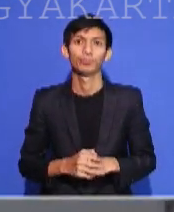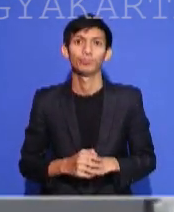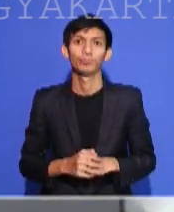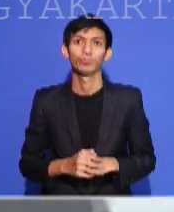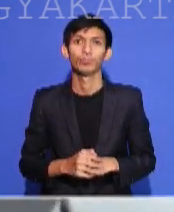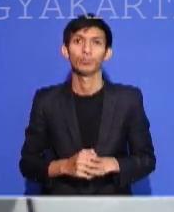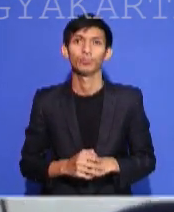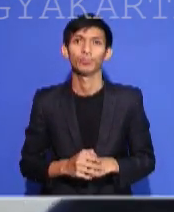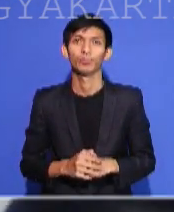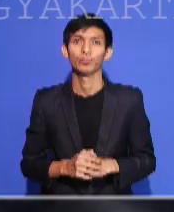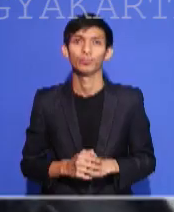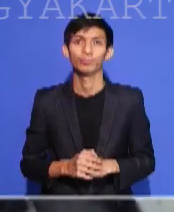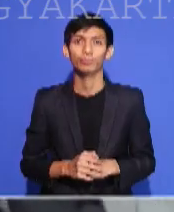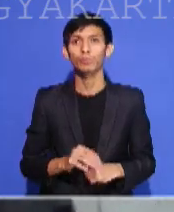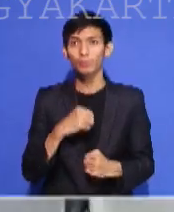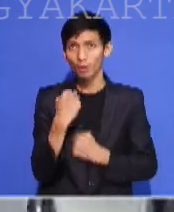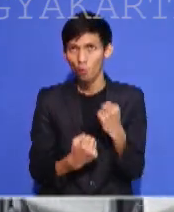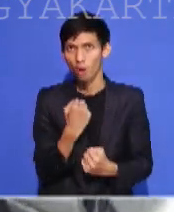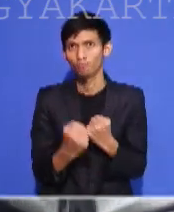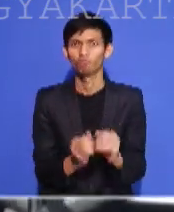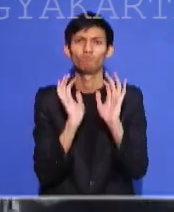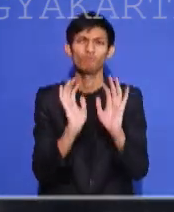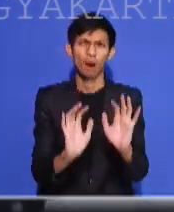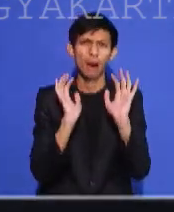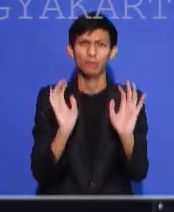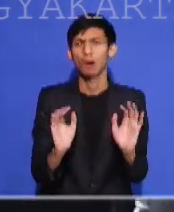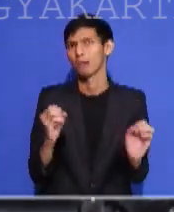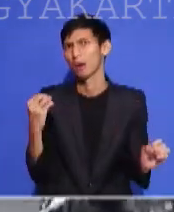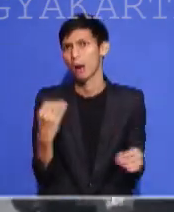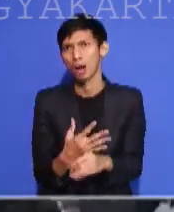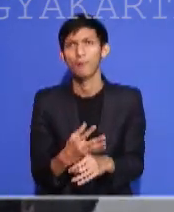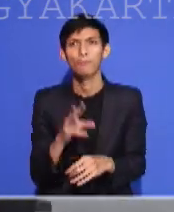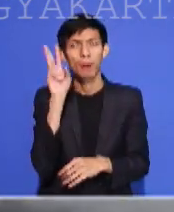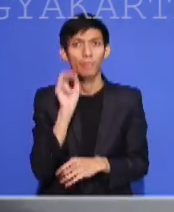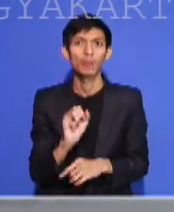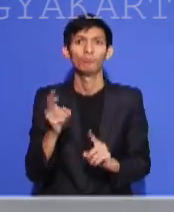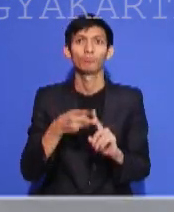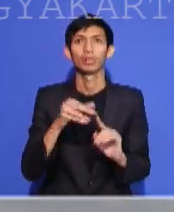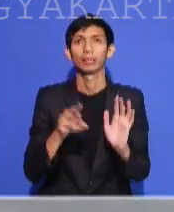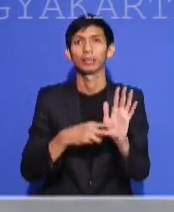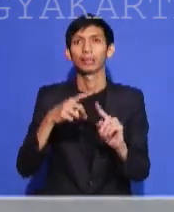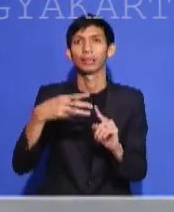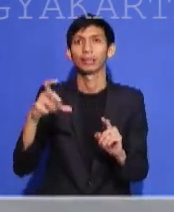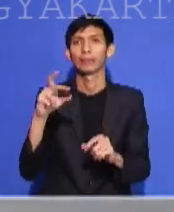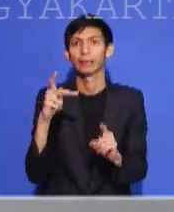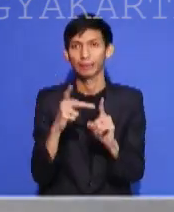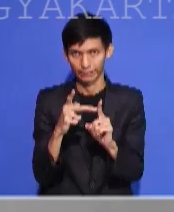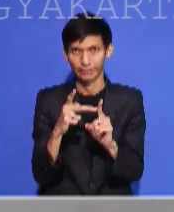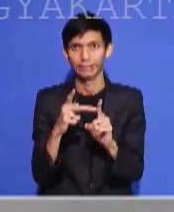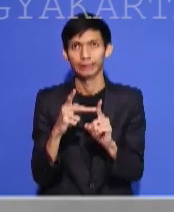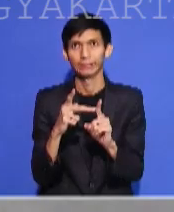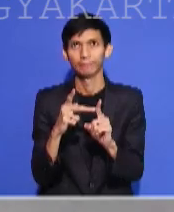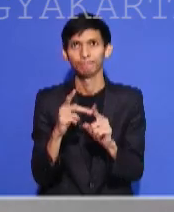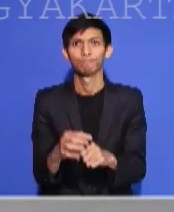miliar aksian ek karyawan fintek di Yogyakarta dilakukan dengan membentangkan deretan banner perisikan ragam tuntutan di depan